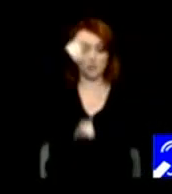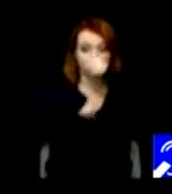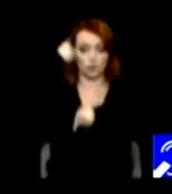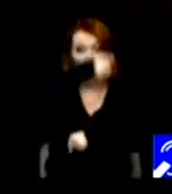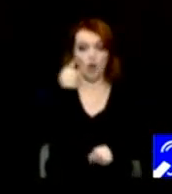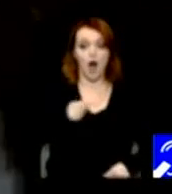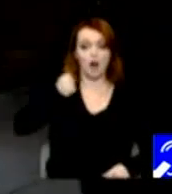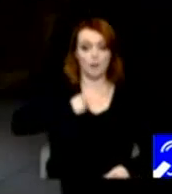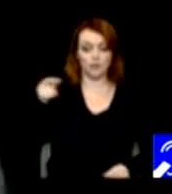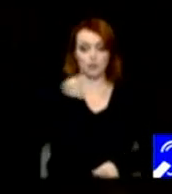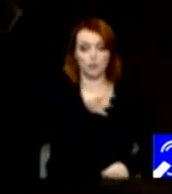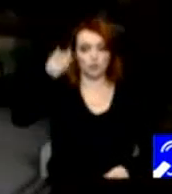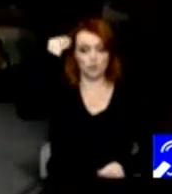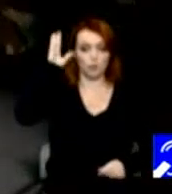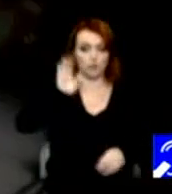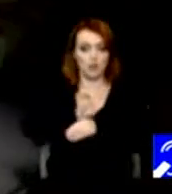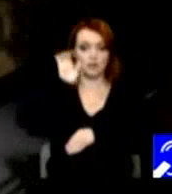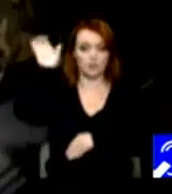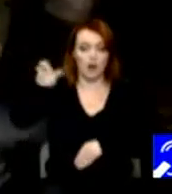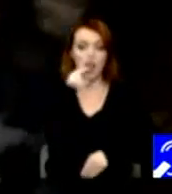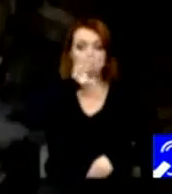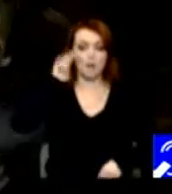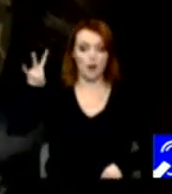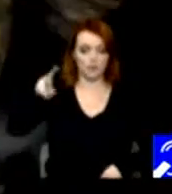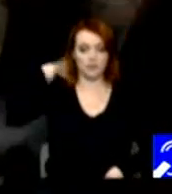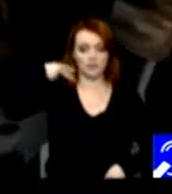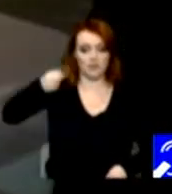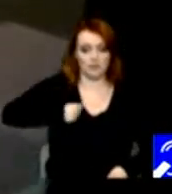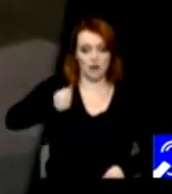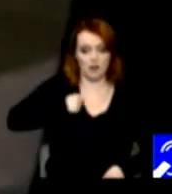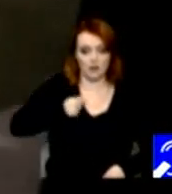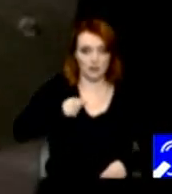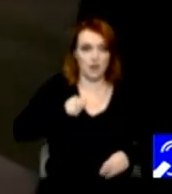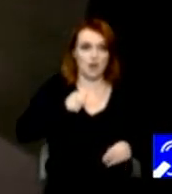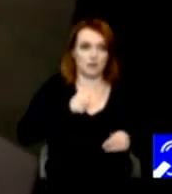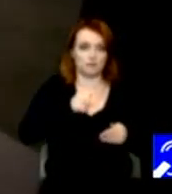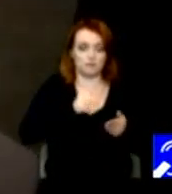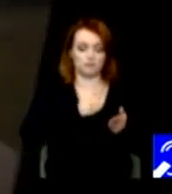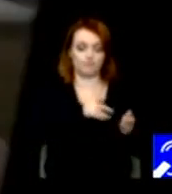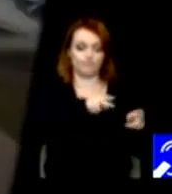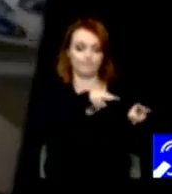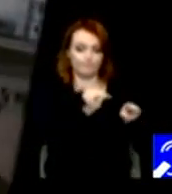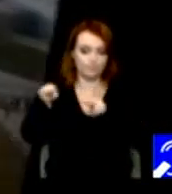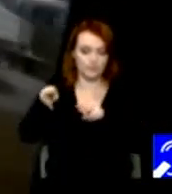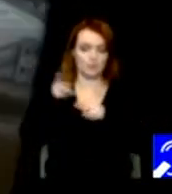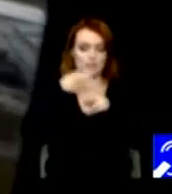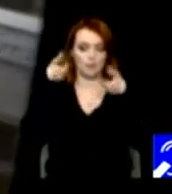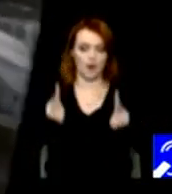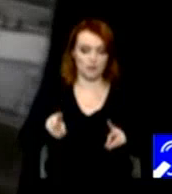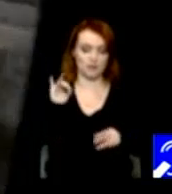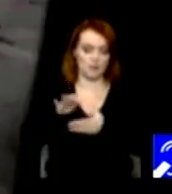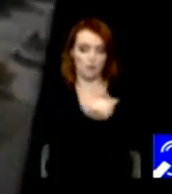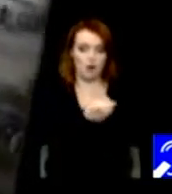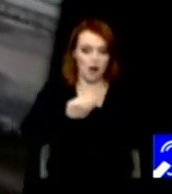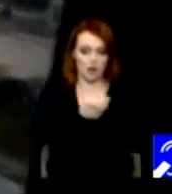armata Republicii Moldova va trimite în Liban de 20 de militari în mai unde securitate si paza obiectivelor militare inclusiv